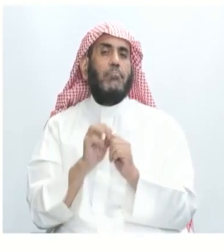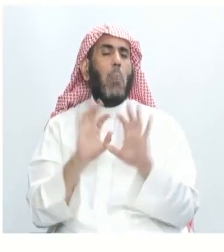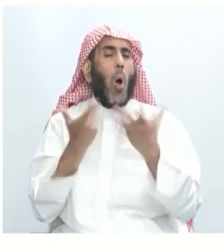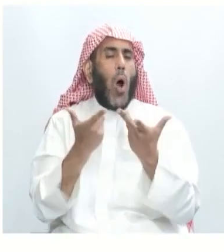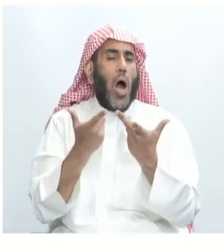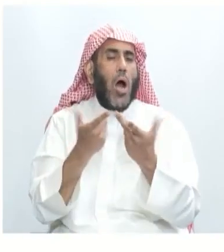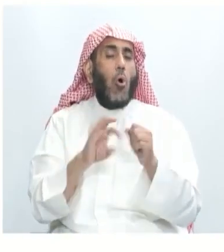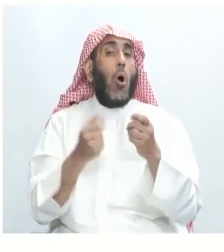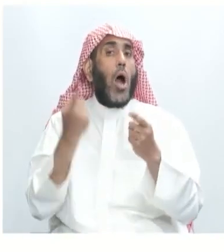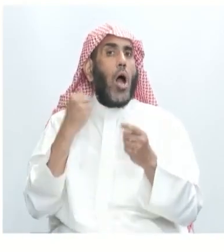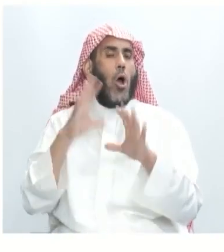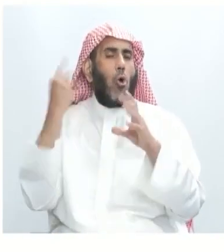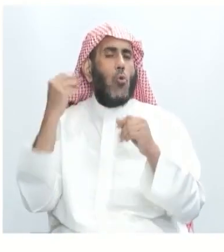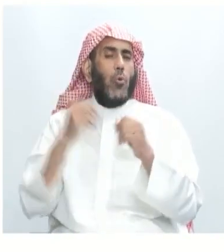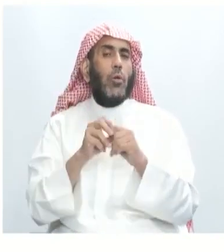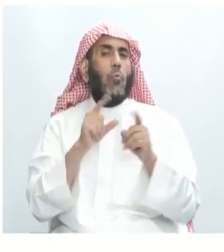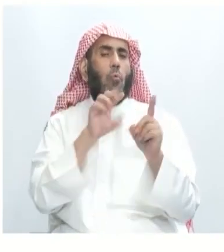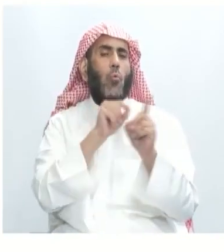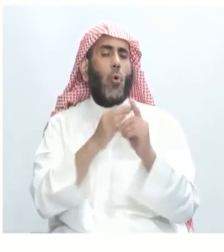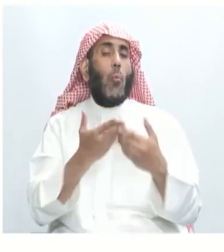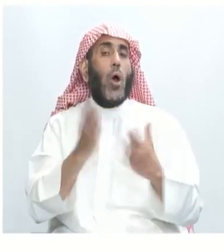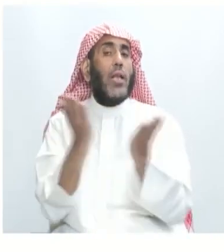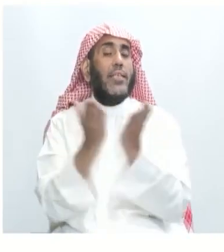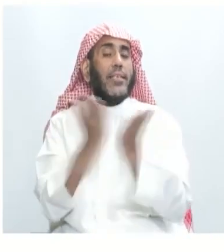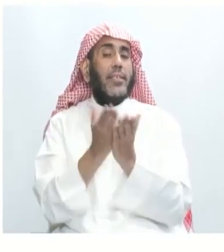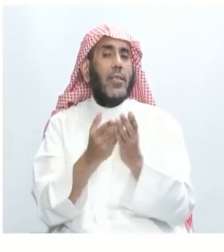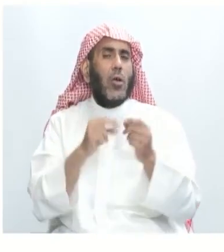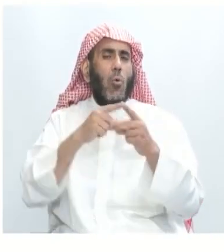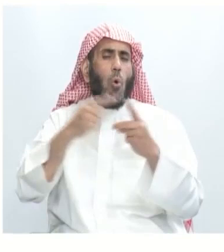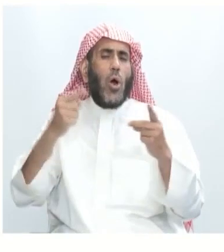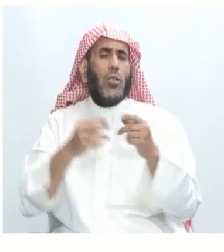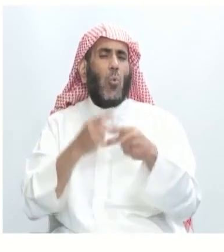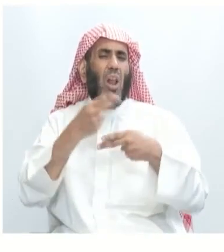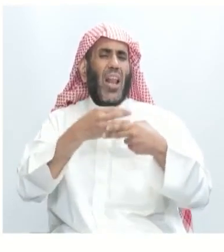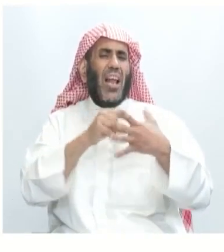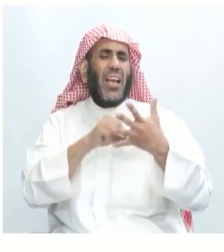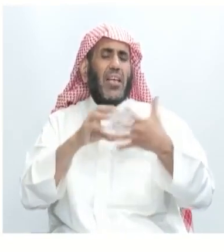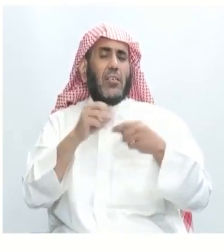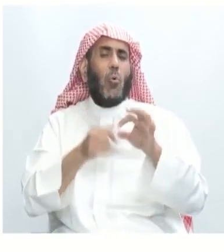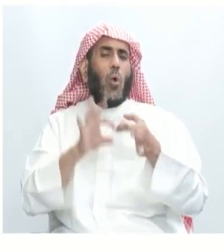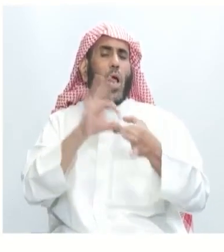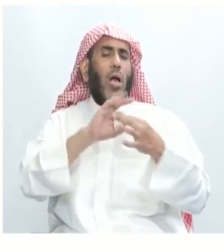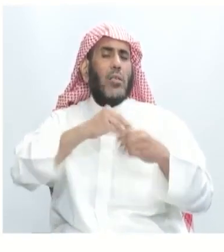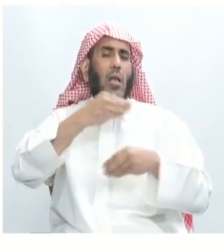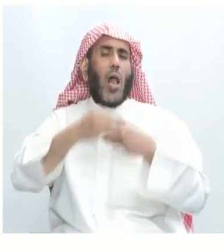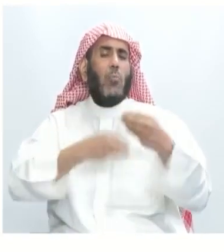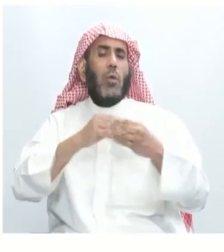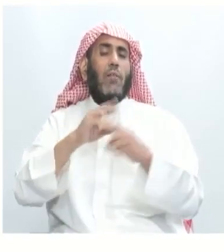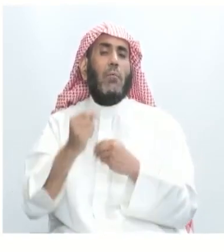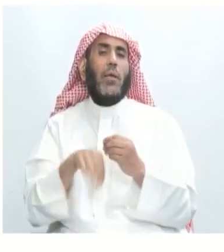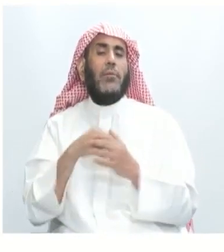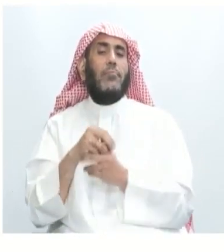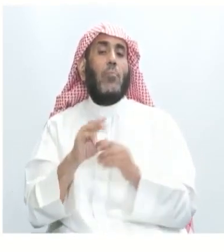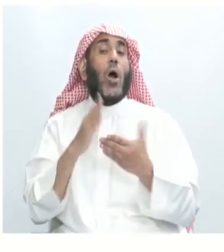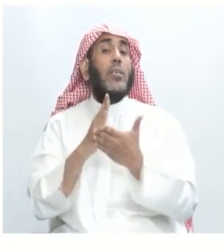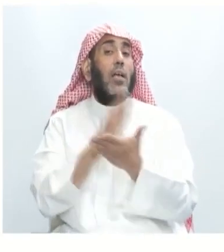هو هو علم يقوم على دراسه المواد والعناصر الكيميائيه والعلاقات المتبادله فيما فيما بينها